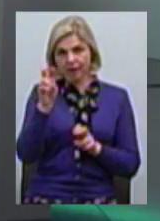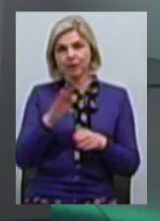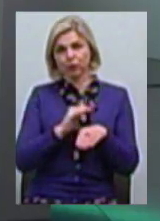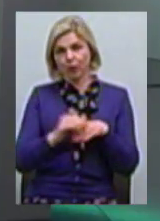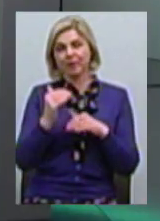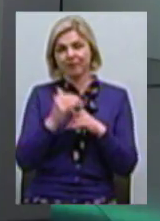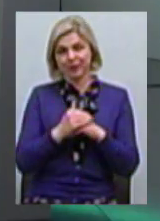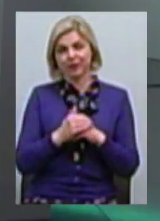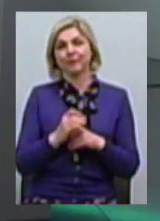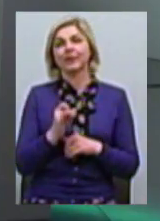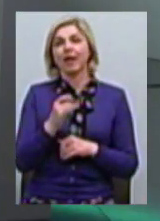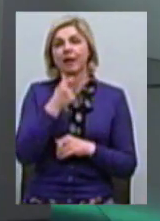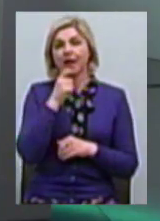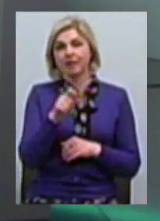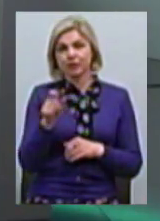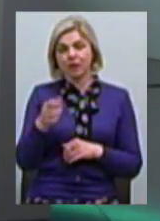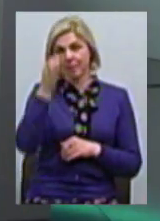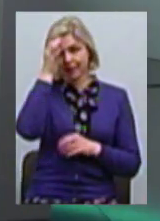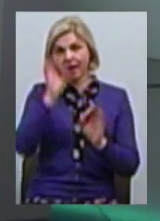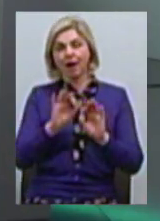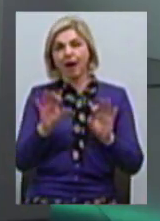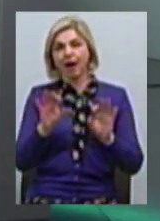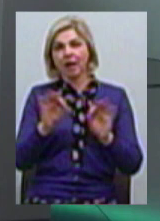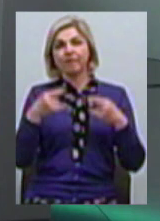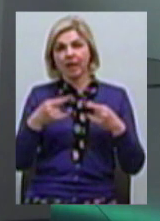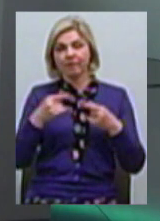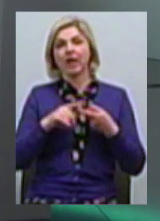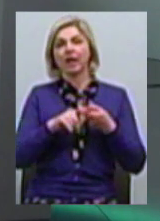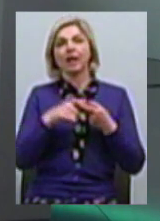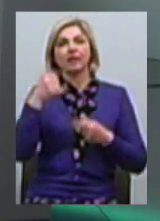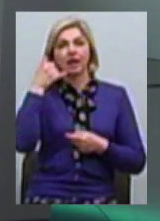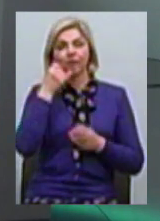вечір. Глядачам я нагадую, що ми працюємо в прямому ефірі. Наш контактний телефон